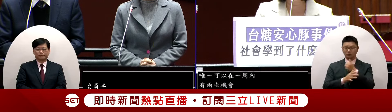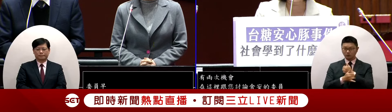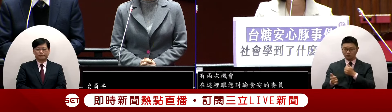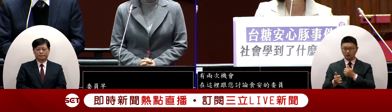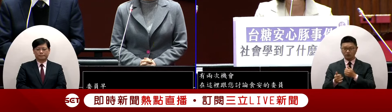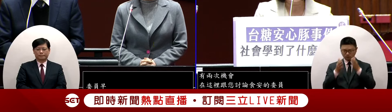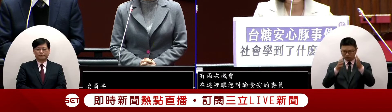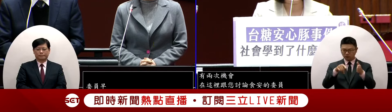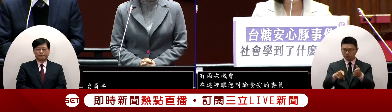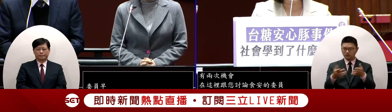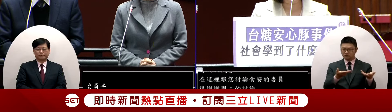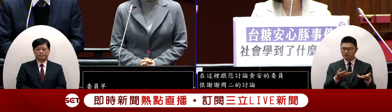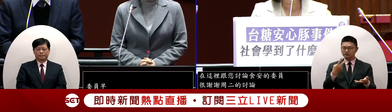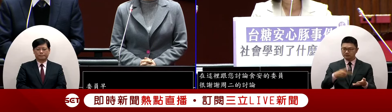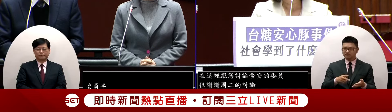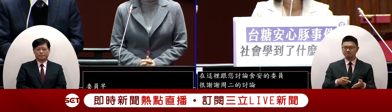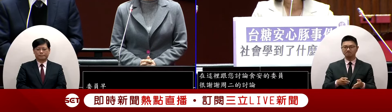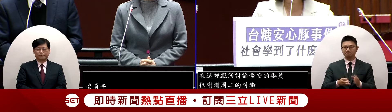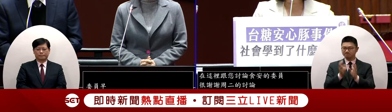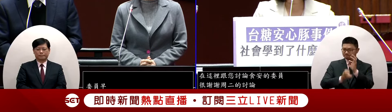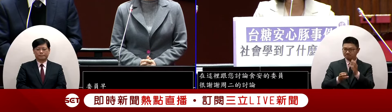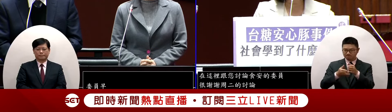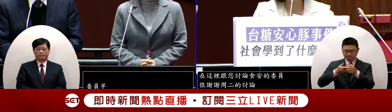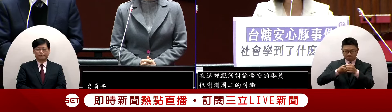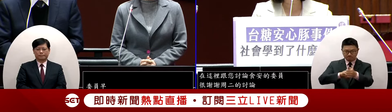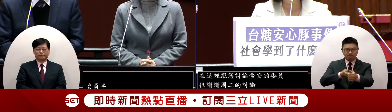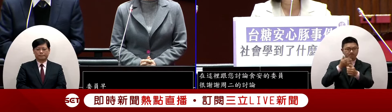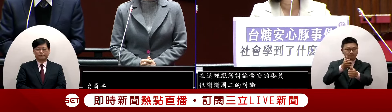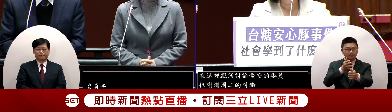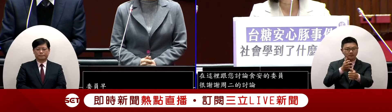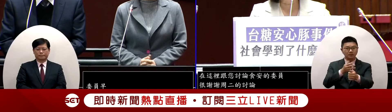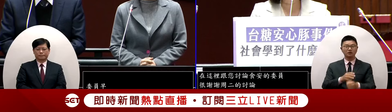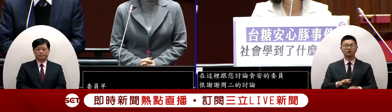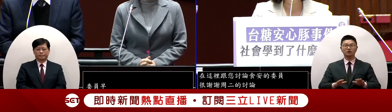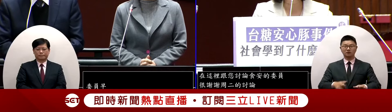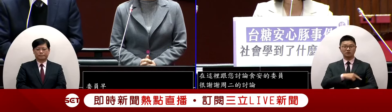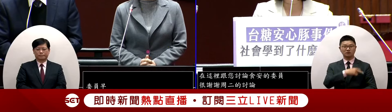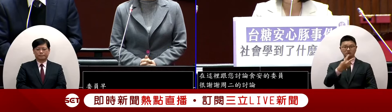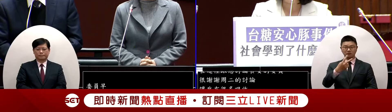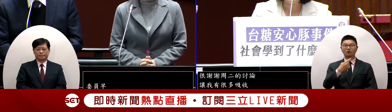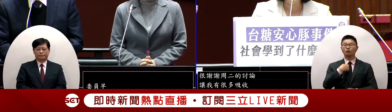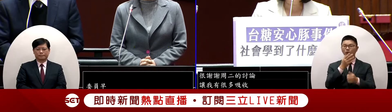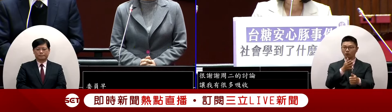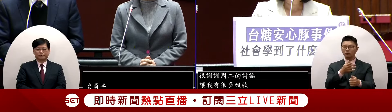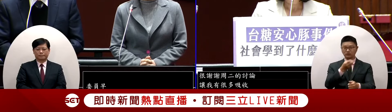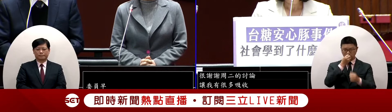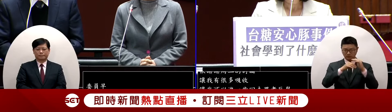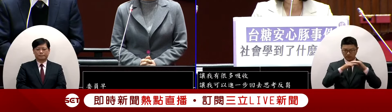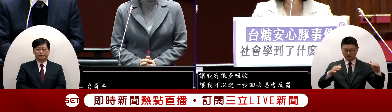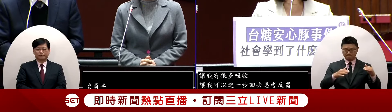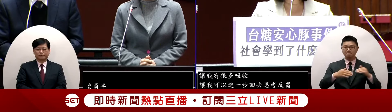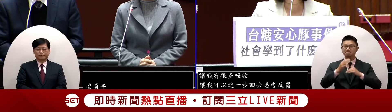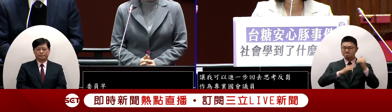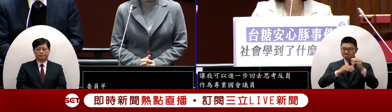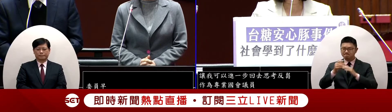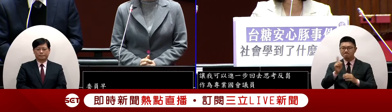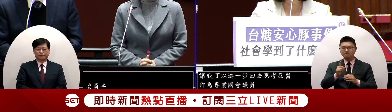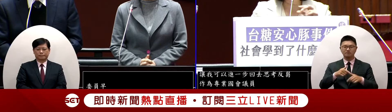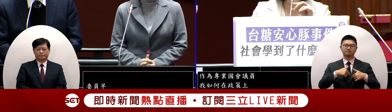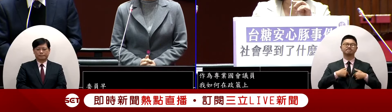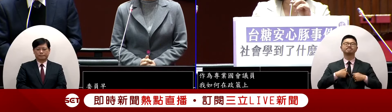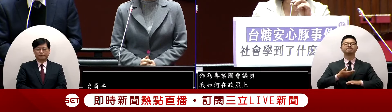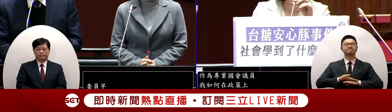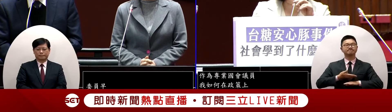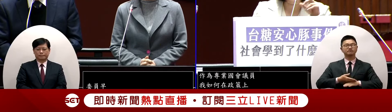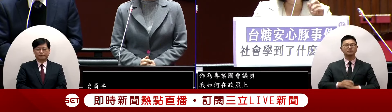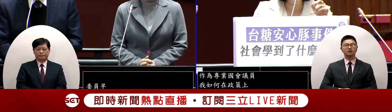争辩。好，下一页。我周二的时候说了，食安就是心安。经过一再的